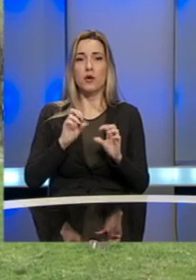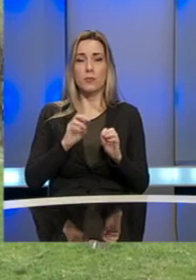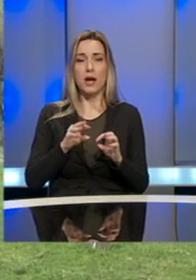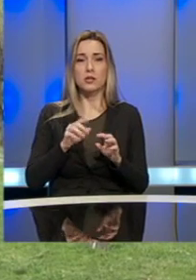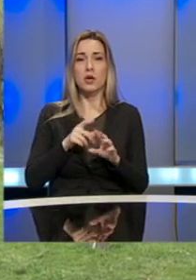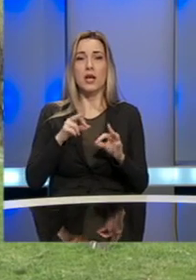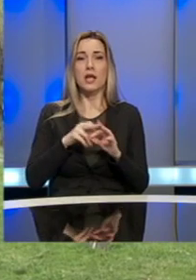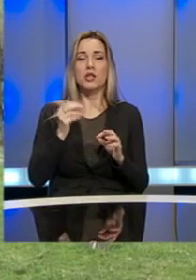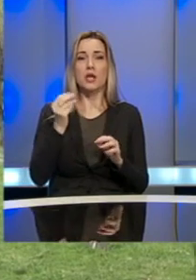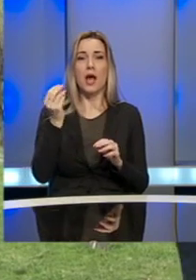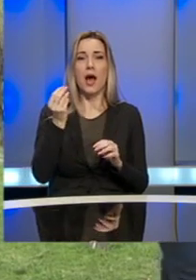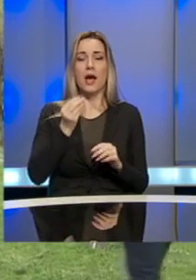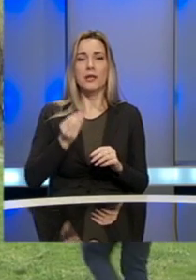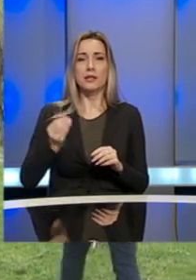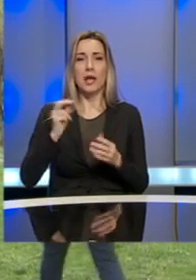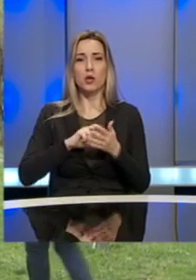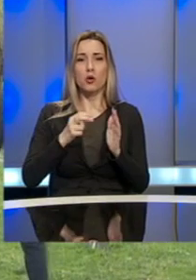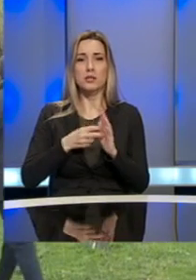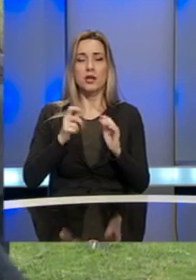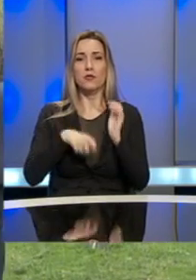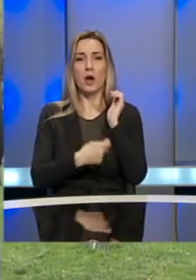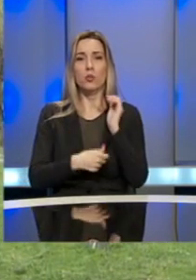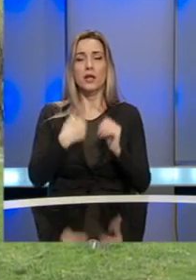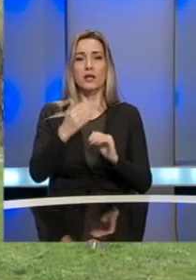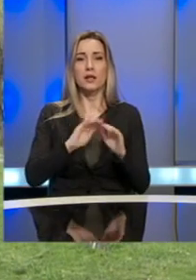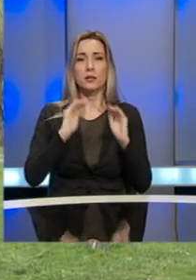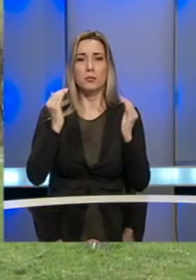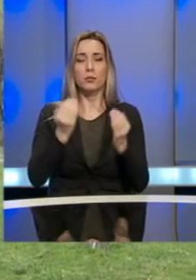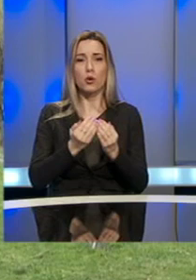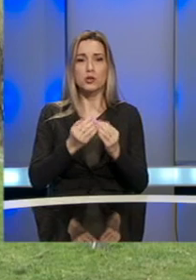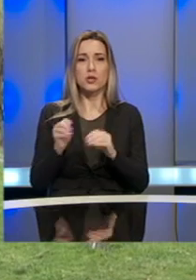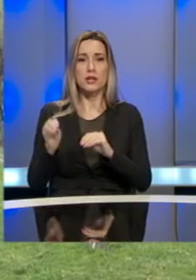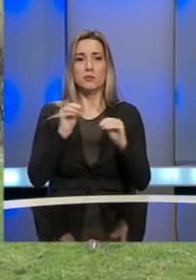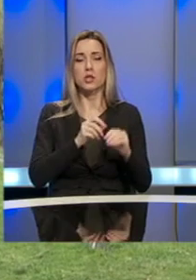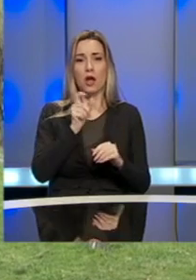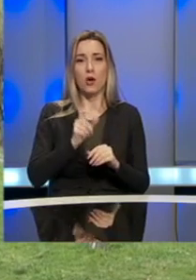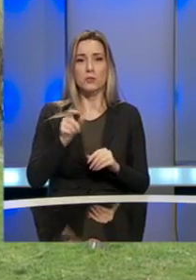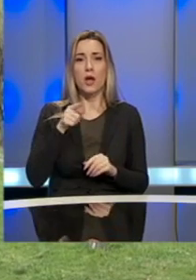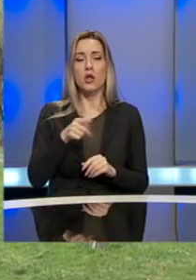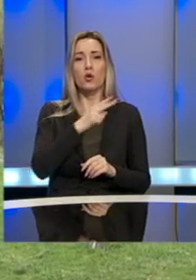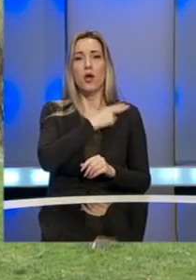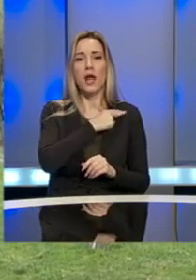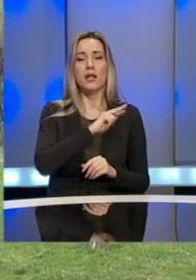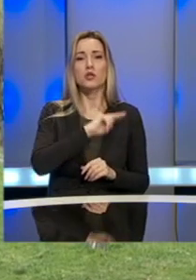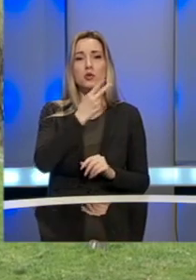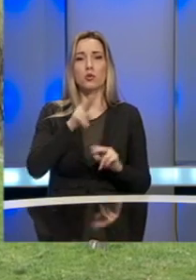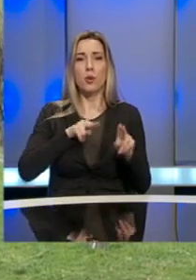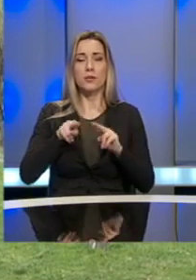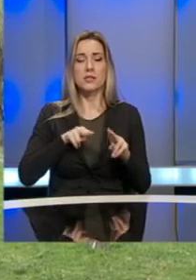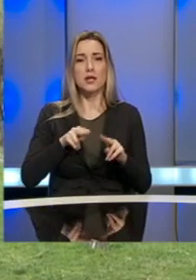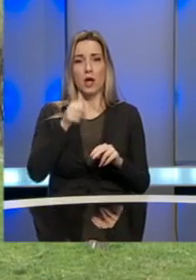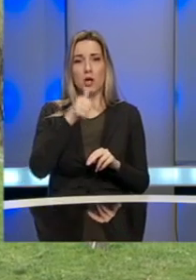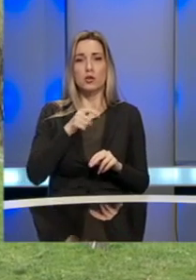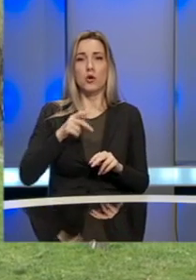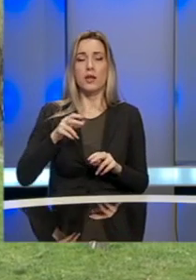da će Arhitektonski fakultet dati svoj prostor za smještaj osoba? To je nadležnost drugog ministarstva. Ono što je u